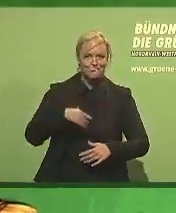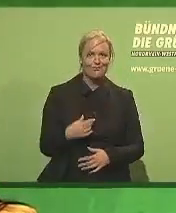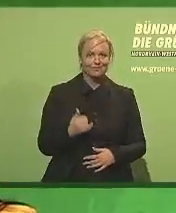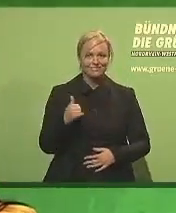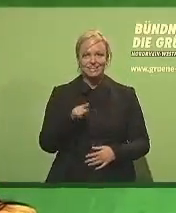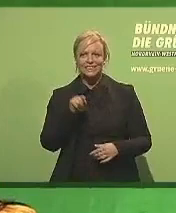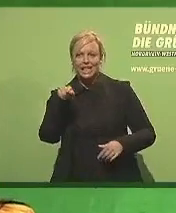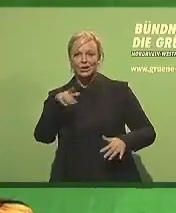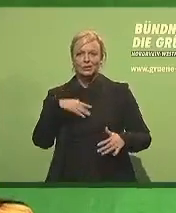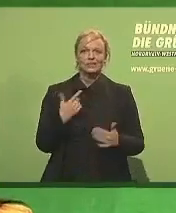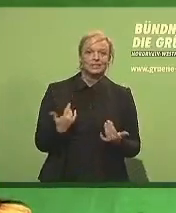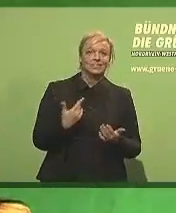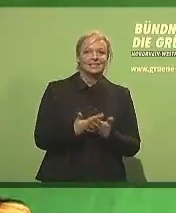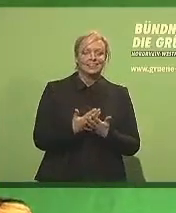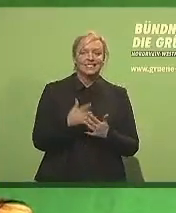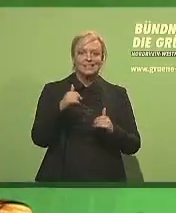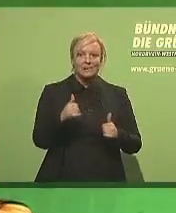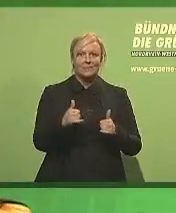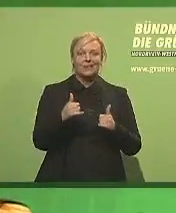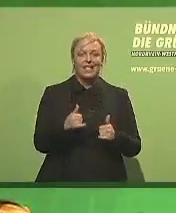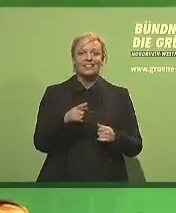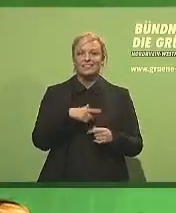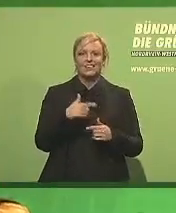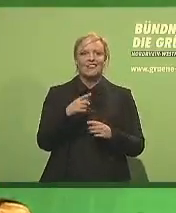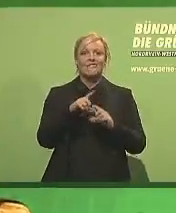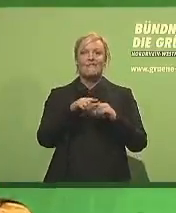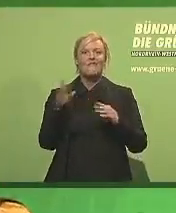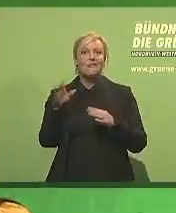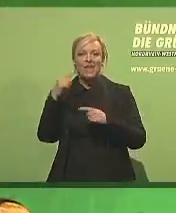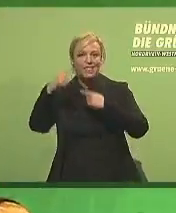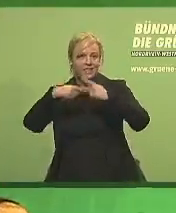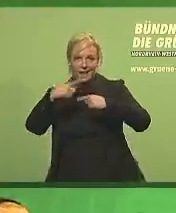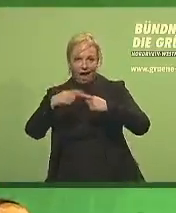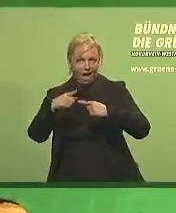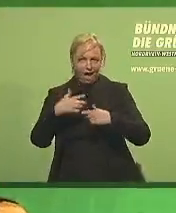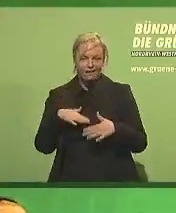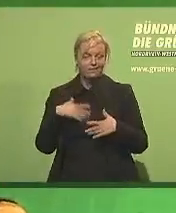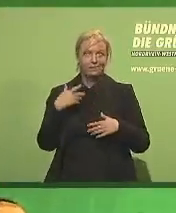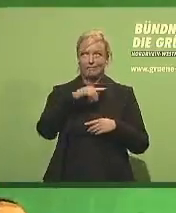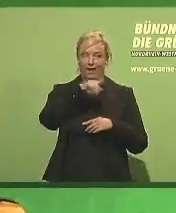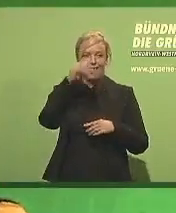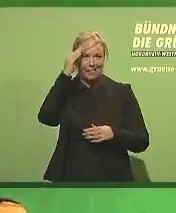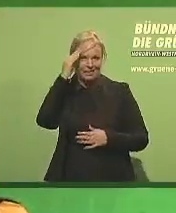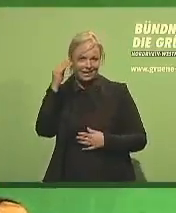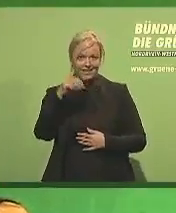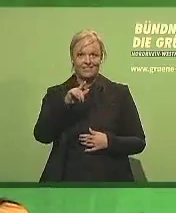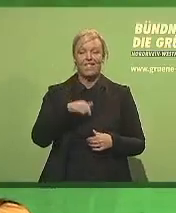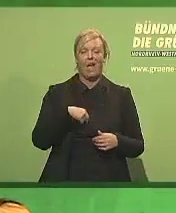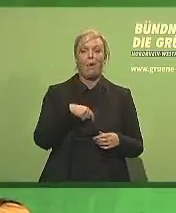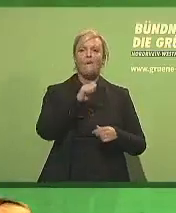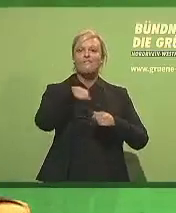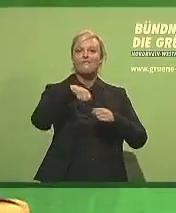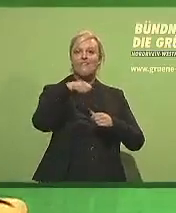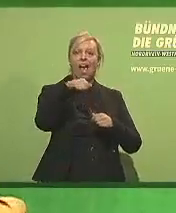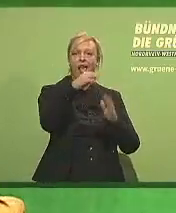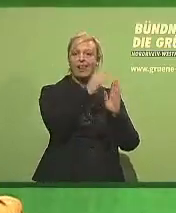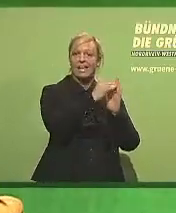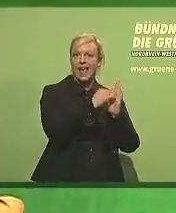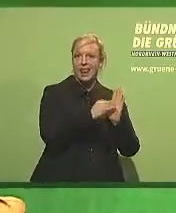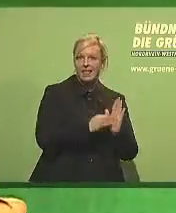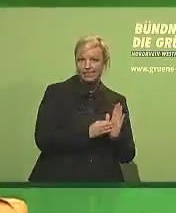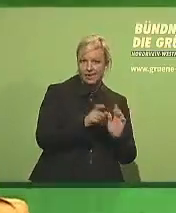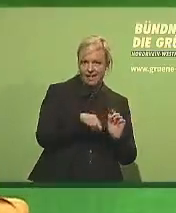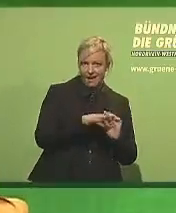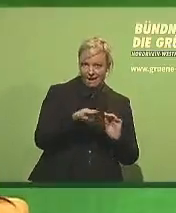wir haben deswegen nicht nur die Windräder, die immer sehr beliebt sind, sondern wir haben zum Beispiel auch hier diese wunderbaren Wahlkalender. Katrin, kannst du mal kurz? Ja,